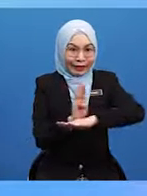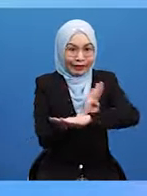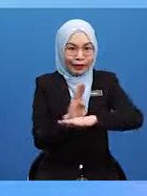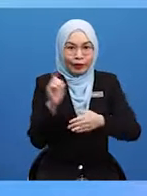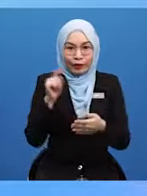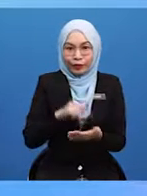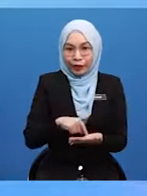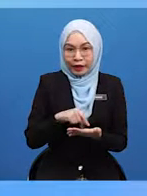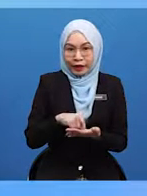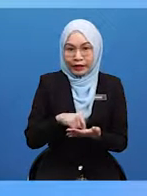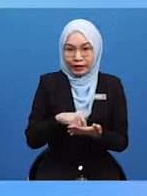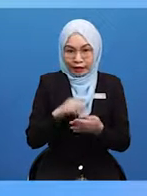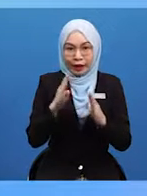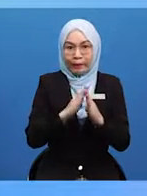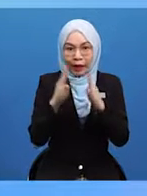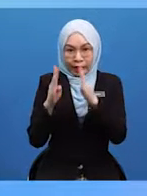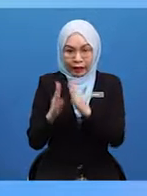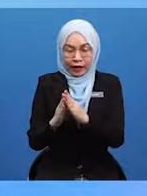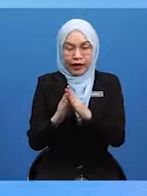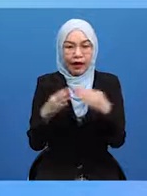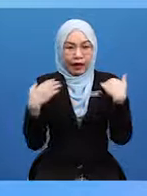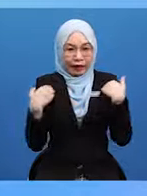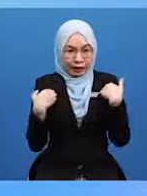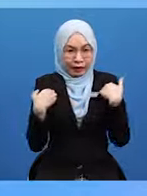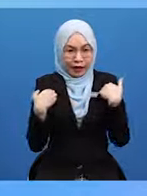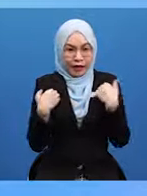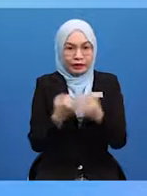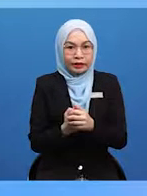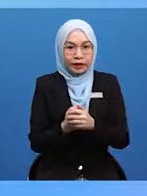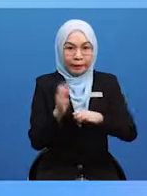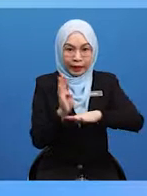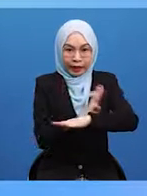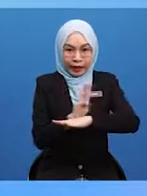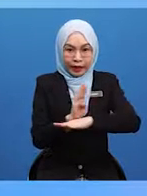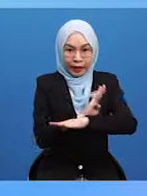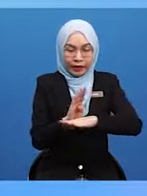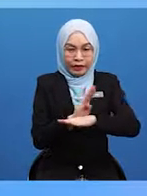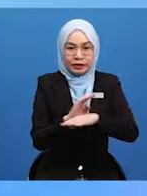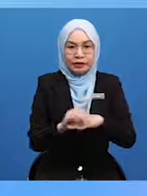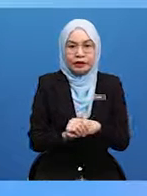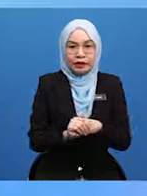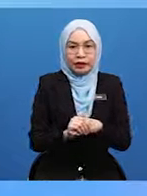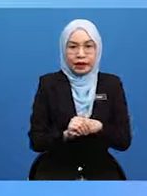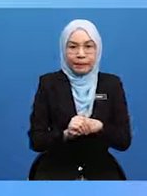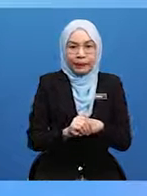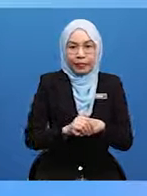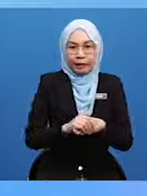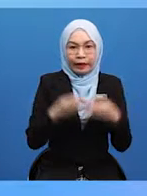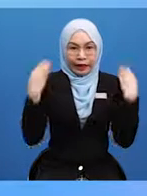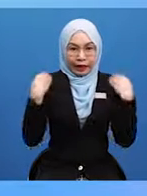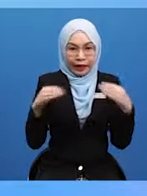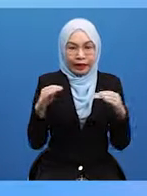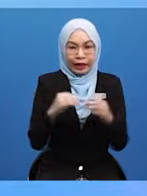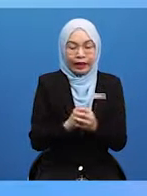pula melibatkan sektor perindustrian, perniagaan,